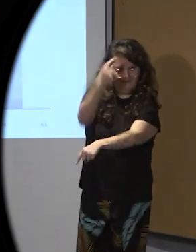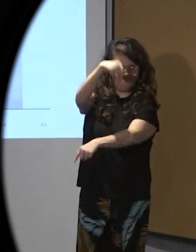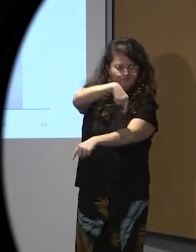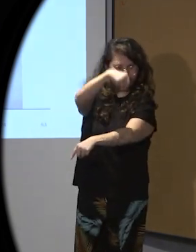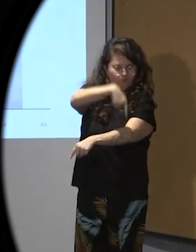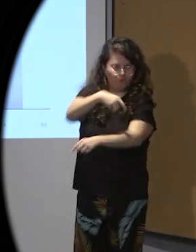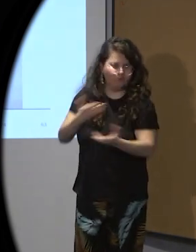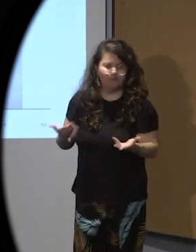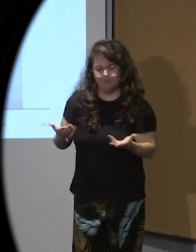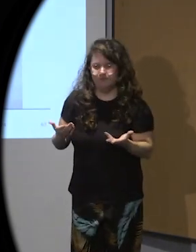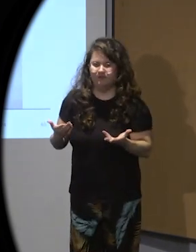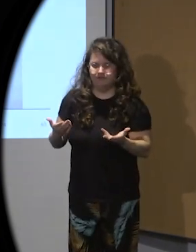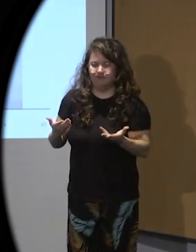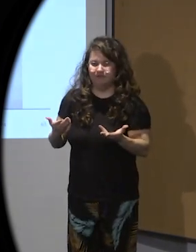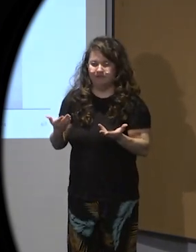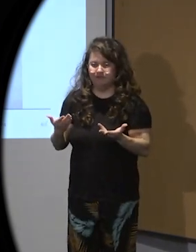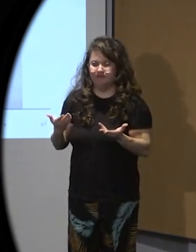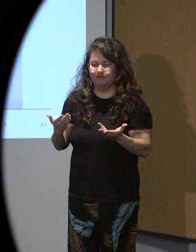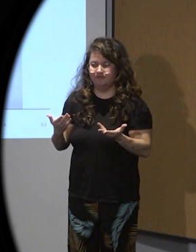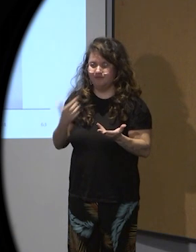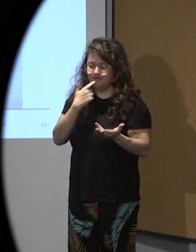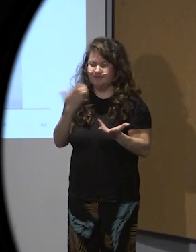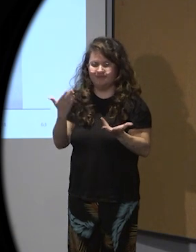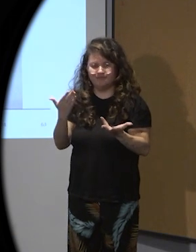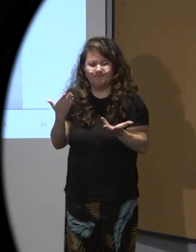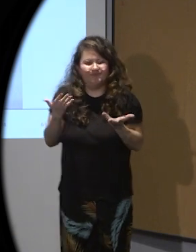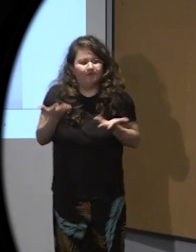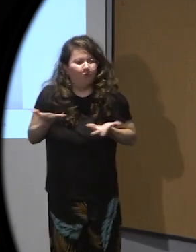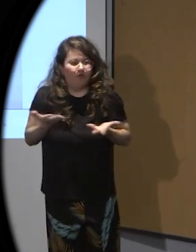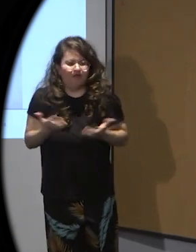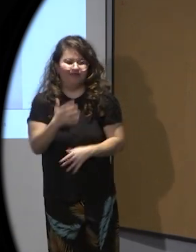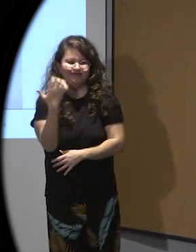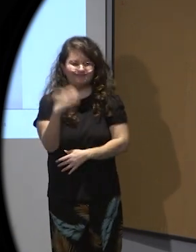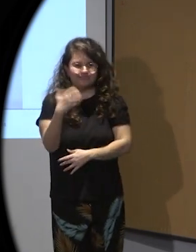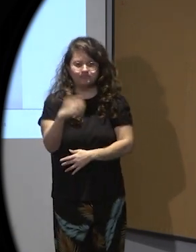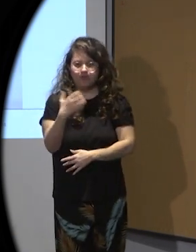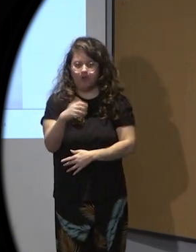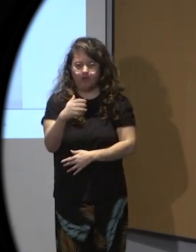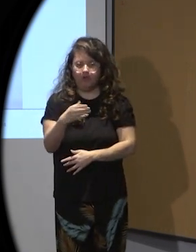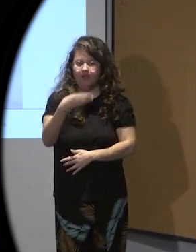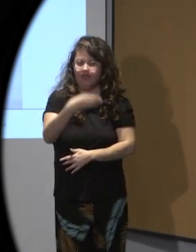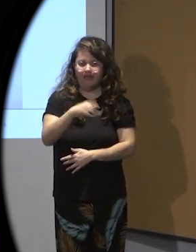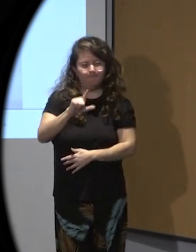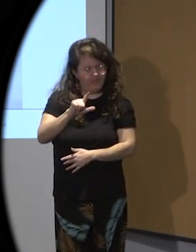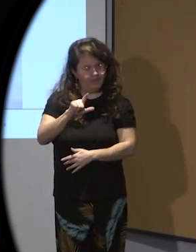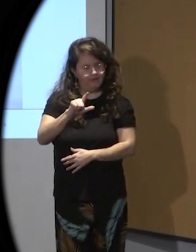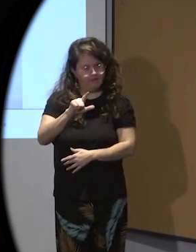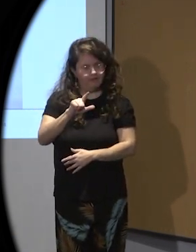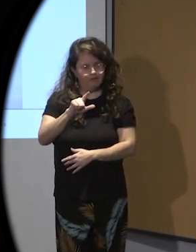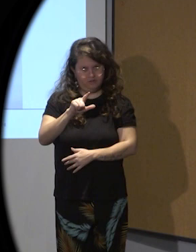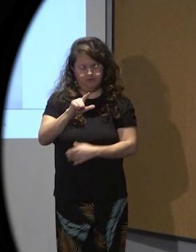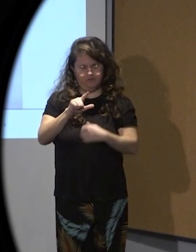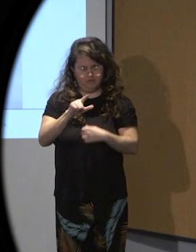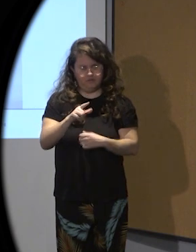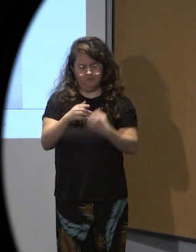Les recommandations de la boisson d'effort, la quantité, c'est de 500 ml par heure d'activité d'endurance. Donc je parle d'activité